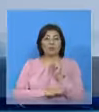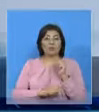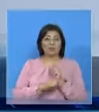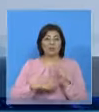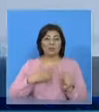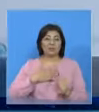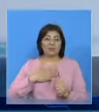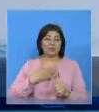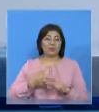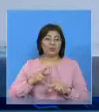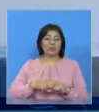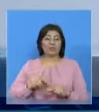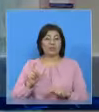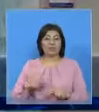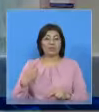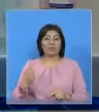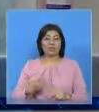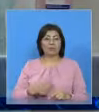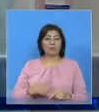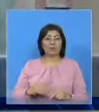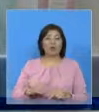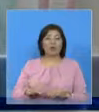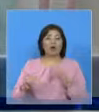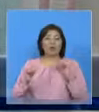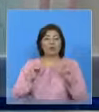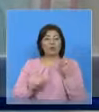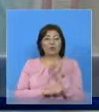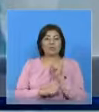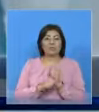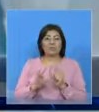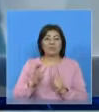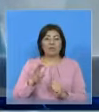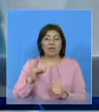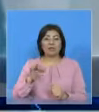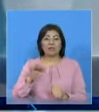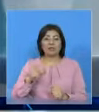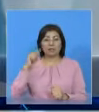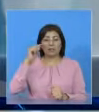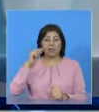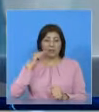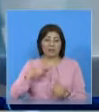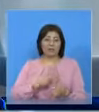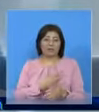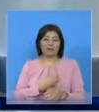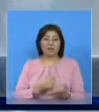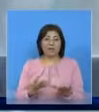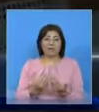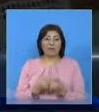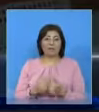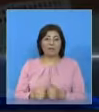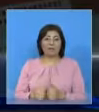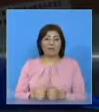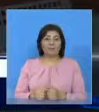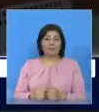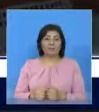белсенді. Сондай жандардың бірі колледж қызметкері Сәния Қосмағанбетова. Ол қытайлық вакцинаны салдыруды жөн көрді. Я